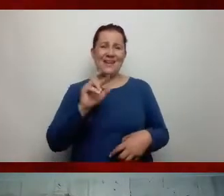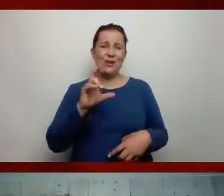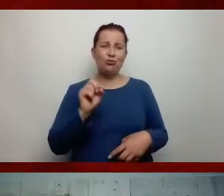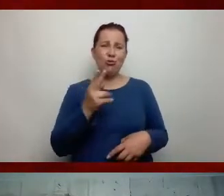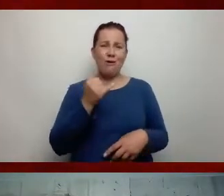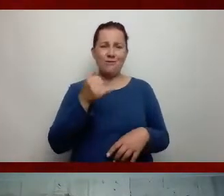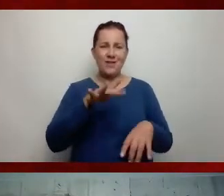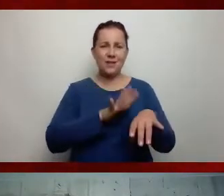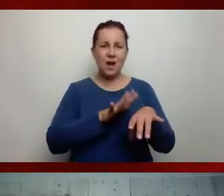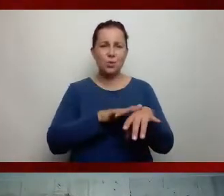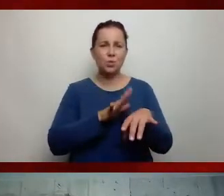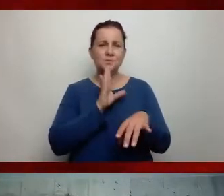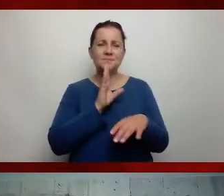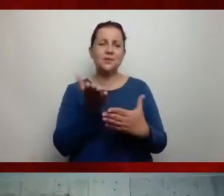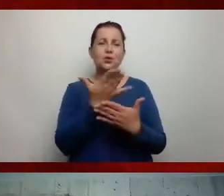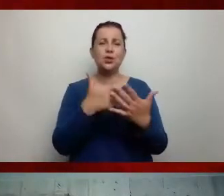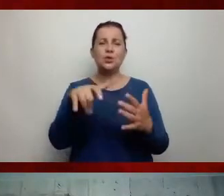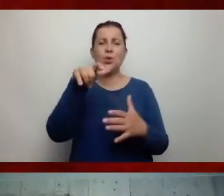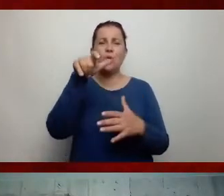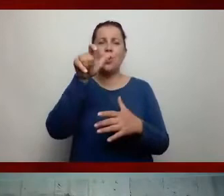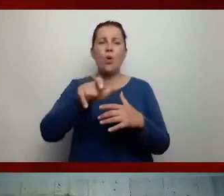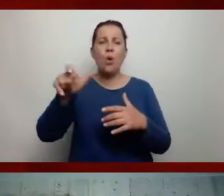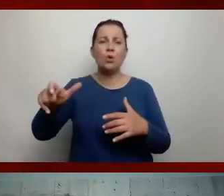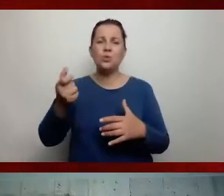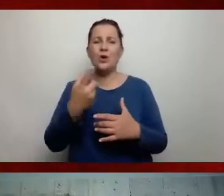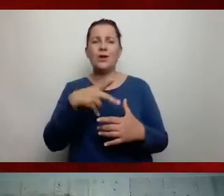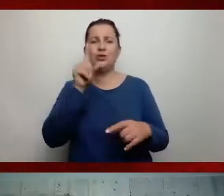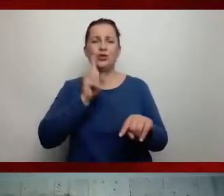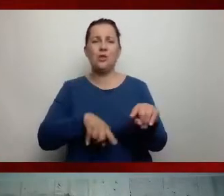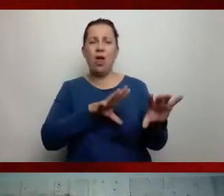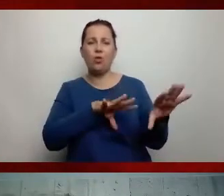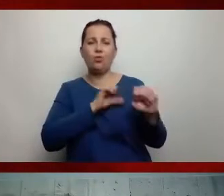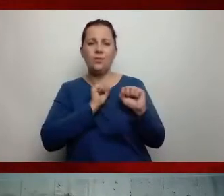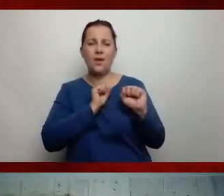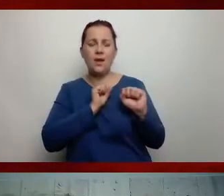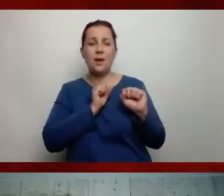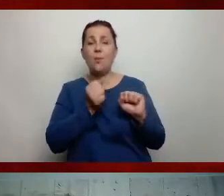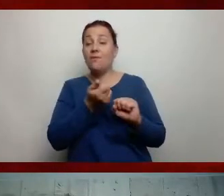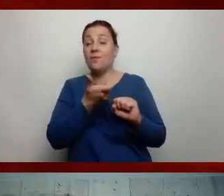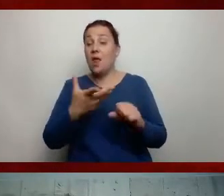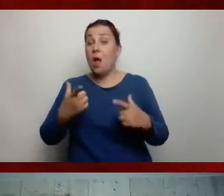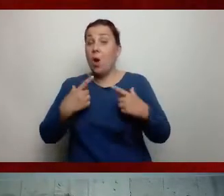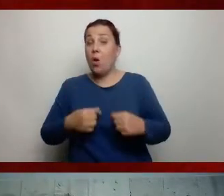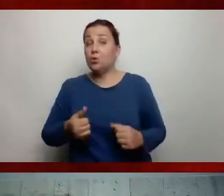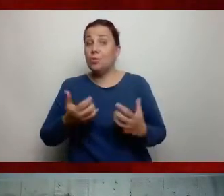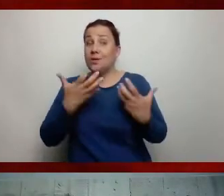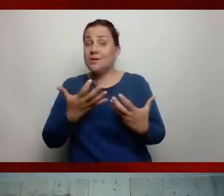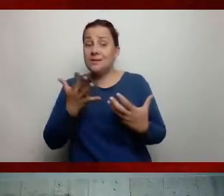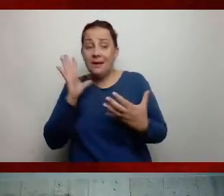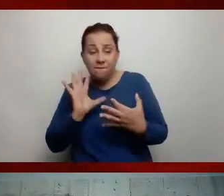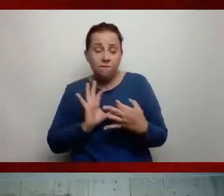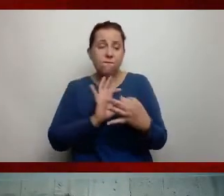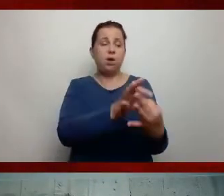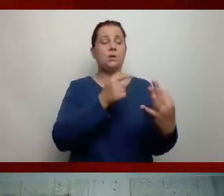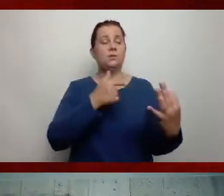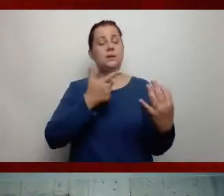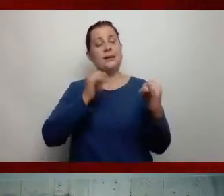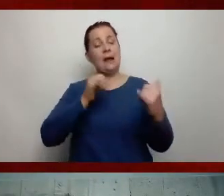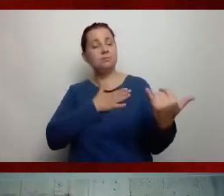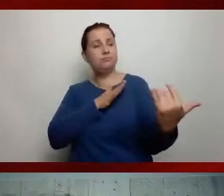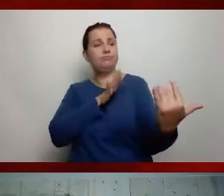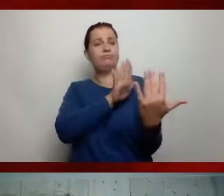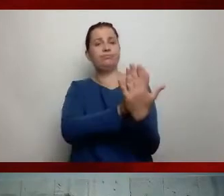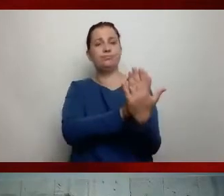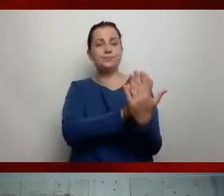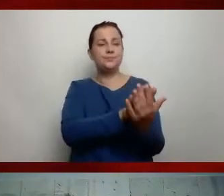jako źle odebrany w tym kontekście, że bardzo wiele osób lubi się identyfikować z podmiotem lirycznym, co oczywiście jest bardzo